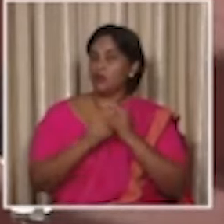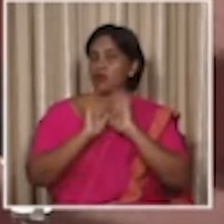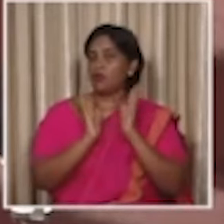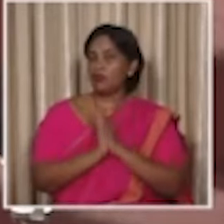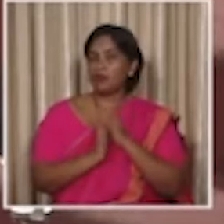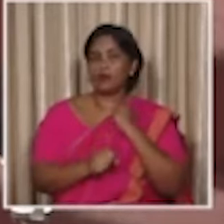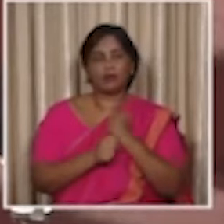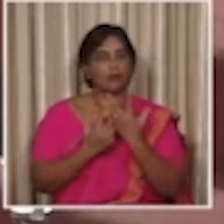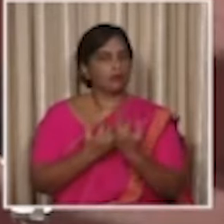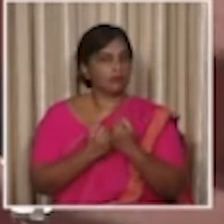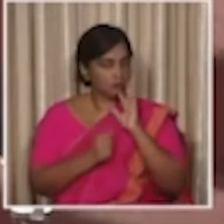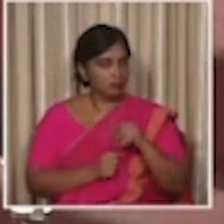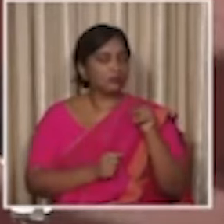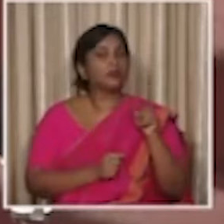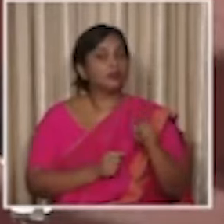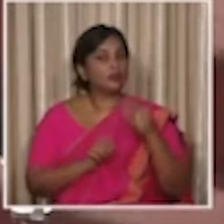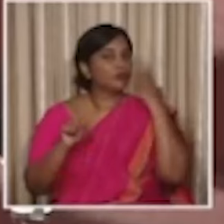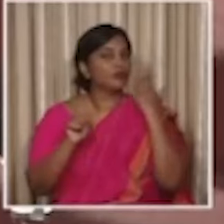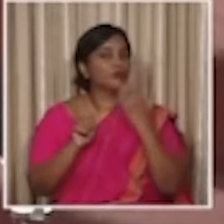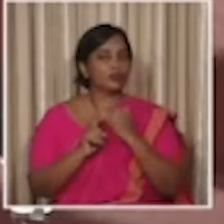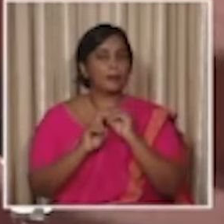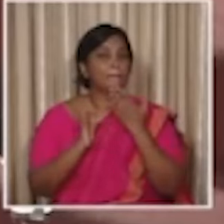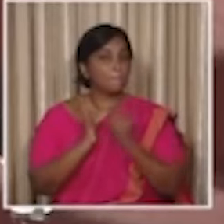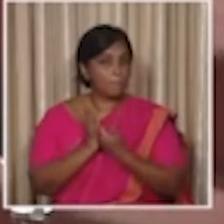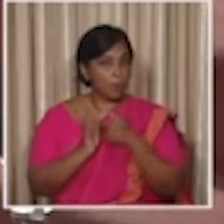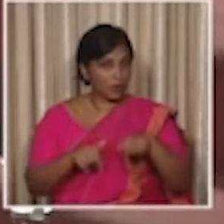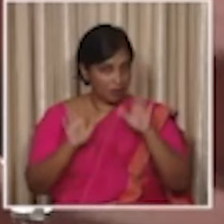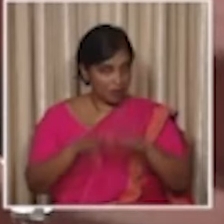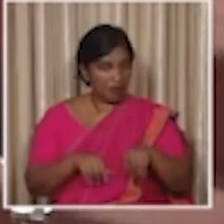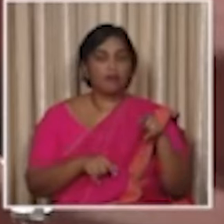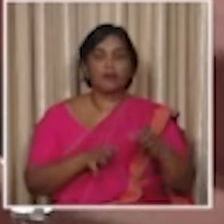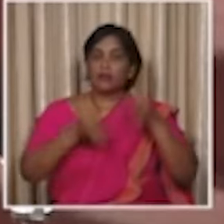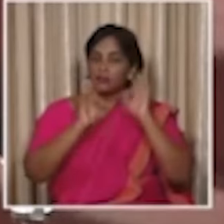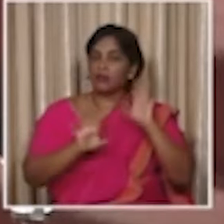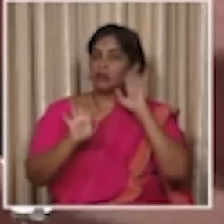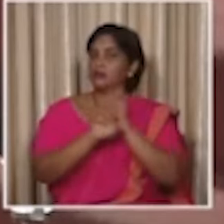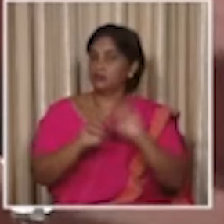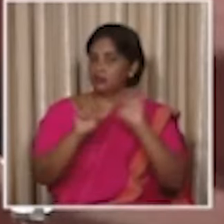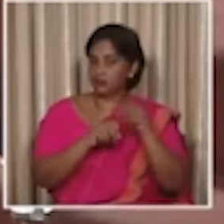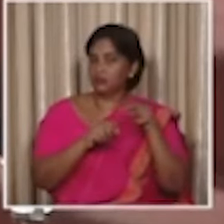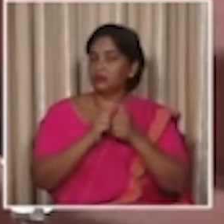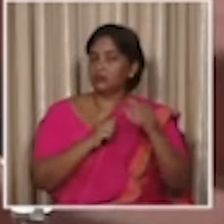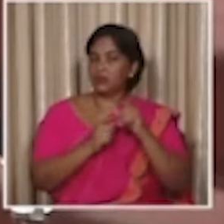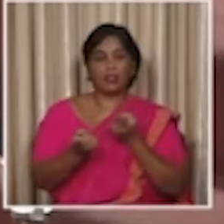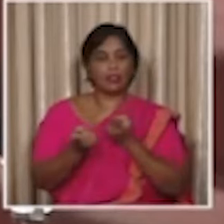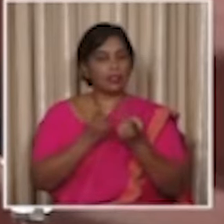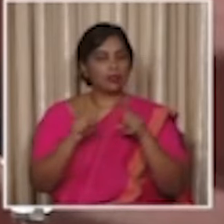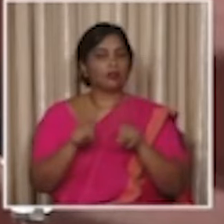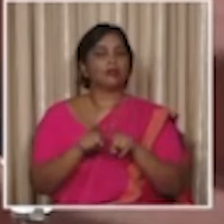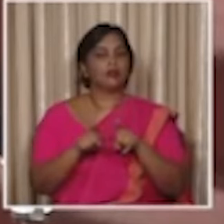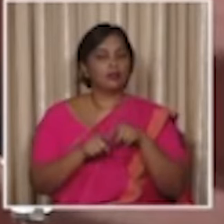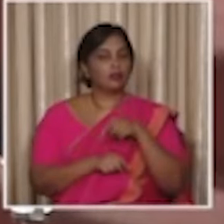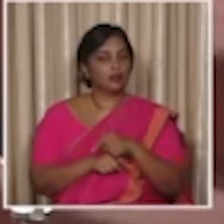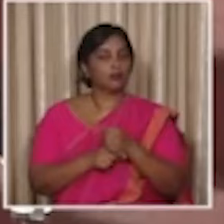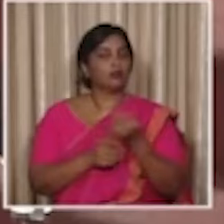ප්‍රමාණයක් රාජ්‍ය භාරයේ තබා ගන්නේද? ඒ සඳහා ප්‍රතිපත්තියක් දැනට ඇත්තේද? නිසි ප්‍රචාරක යාන්ත්‍රණයක් යටතේ තරඟකාරී ලෙස මේ